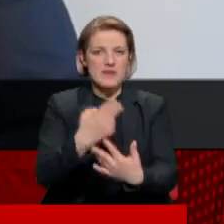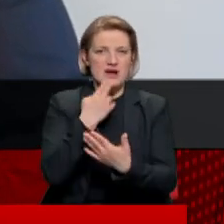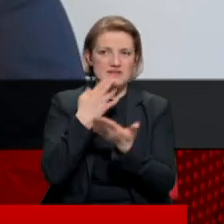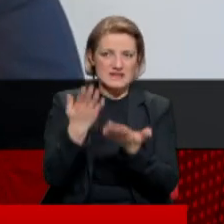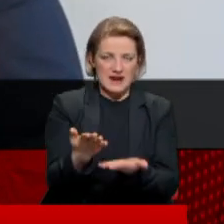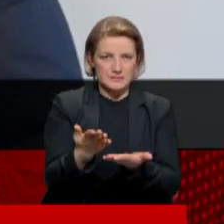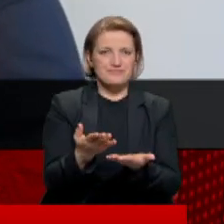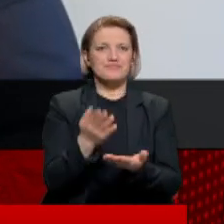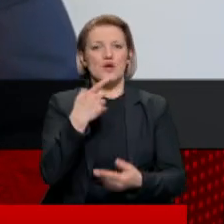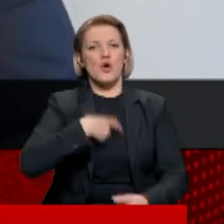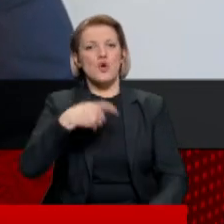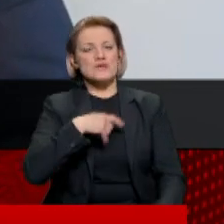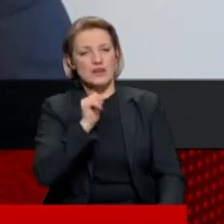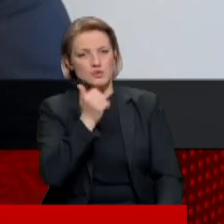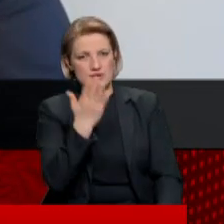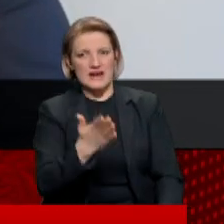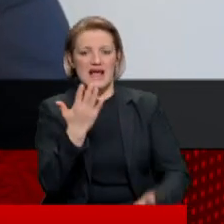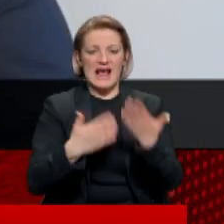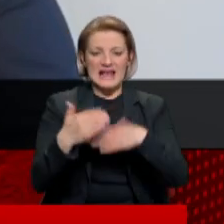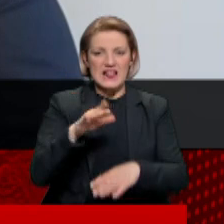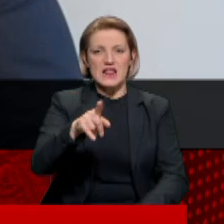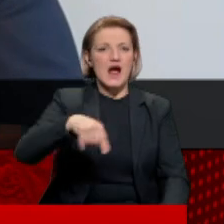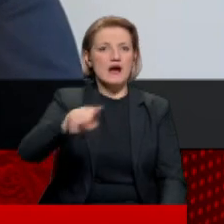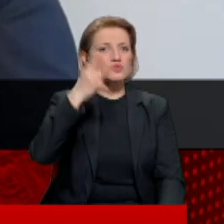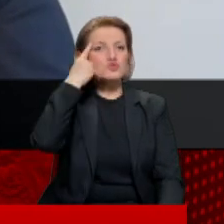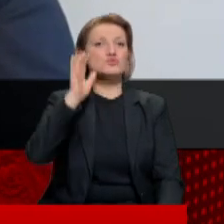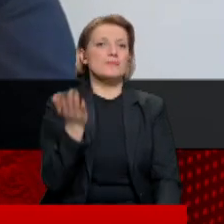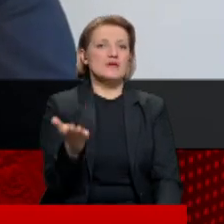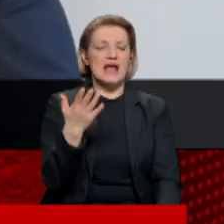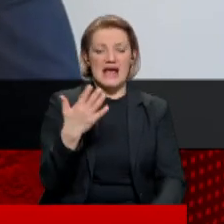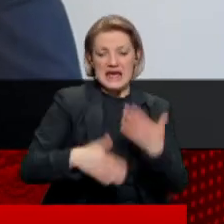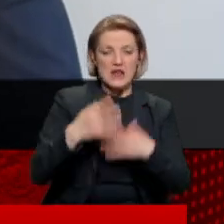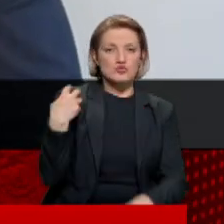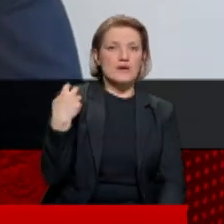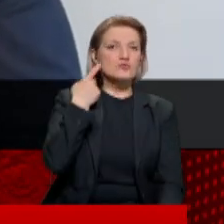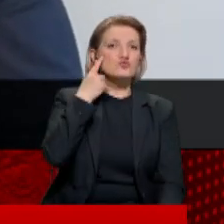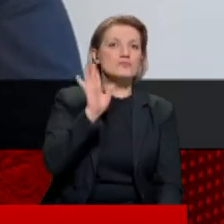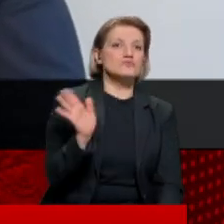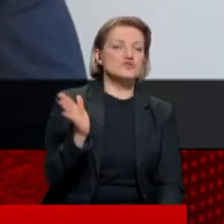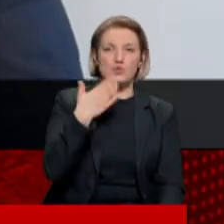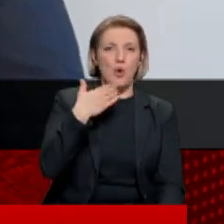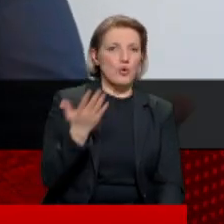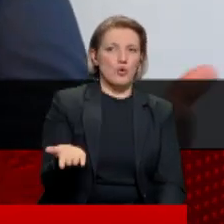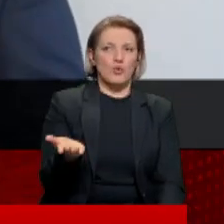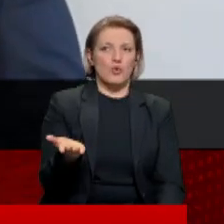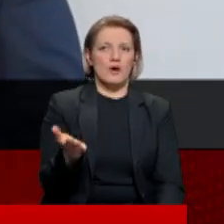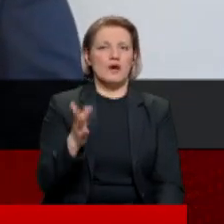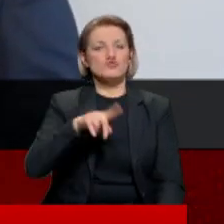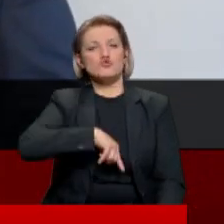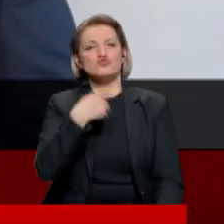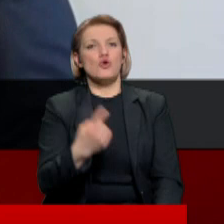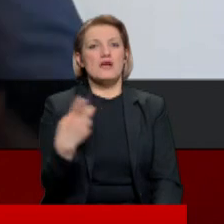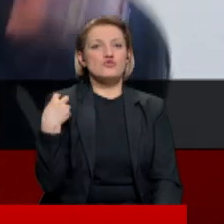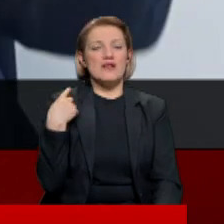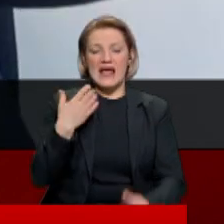kadınlar, efendim özel günleri, engelliler düşünülmemiş. Engelli tuvaleti düşünülmemiş mesela. Klasik tuvaletlere